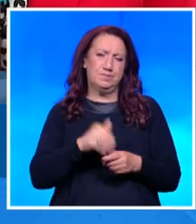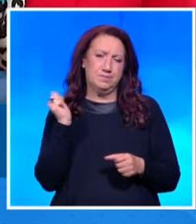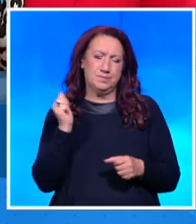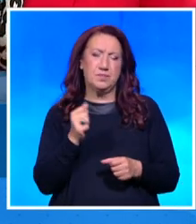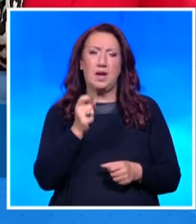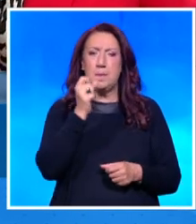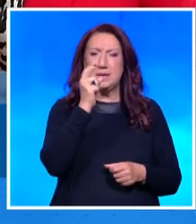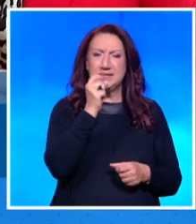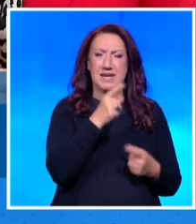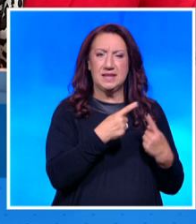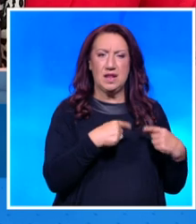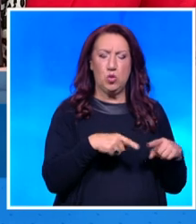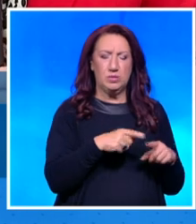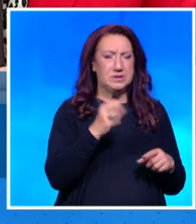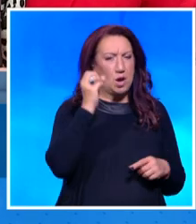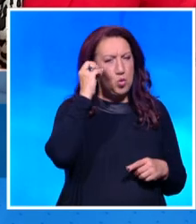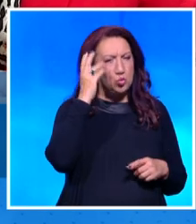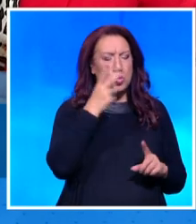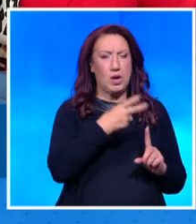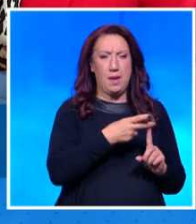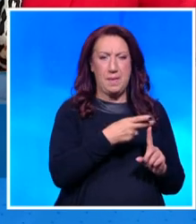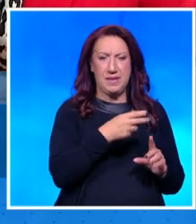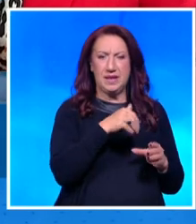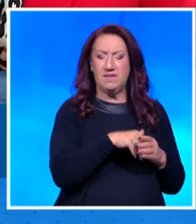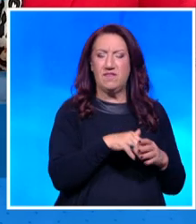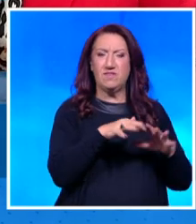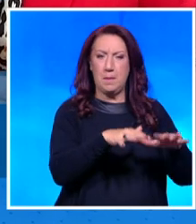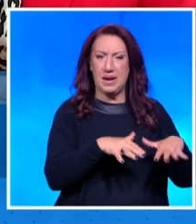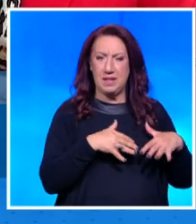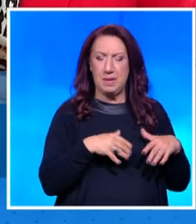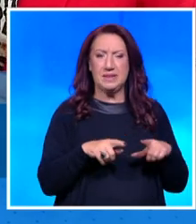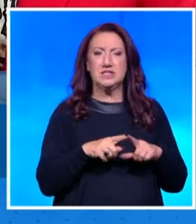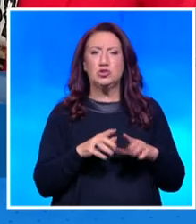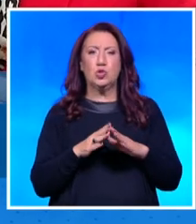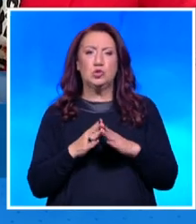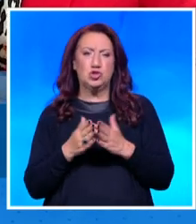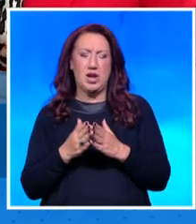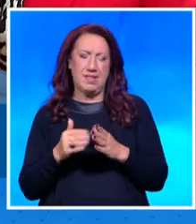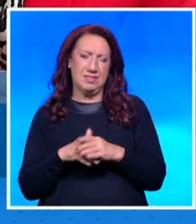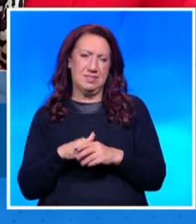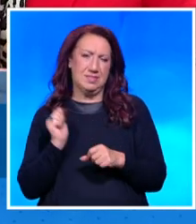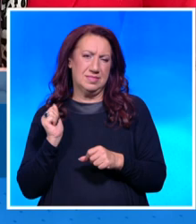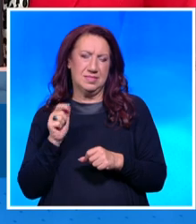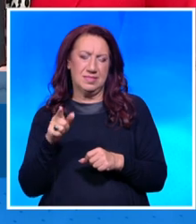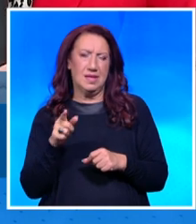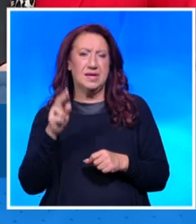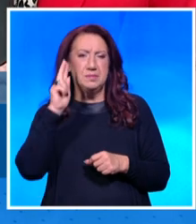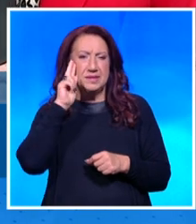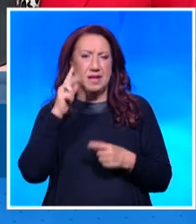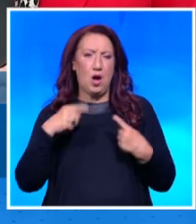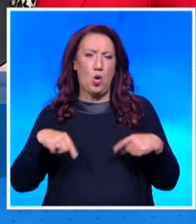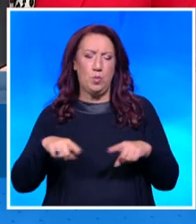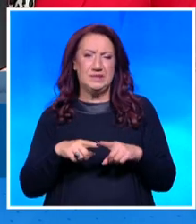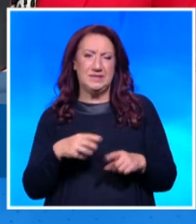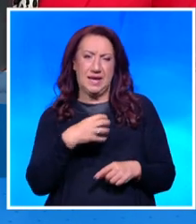на Комисията по културата и медиите в Народното събрание и като член на изпълнителната комисия на